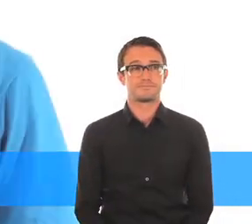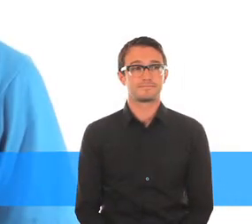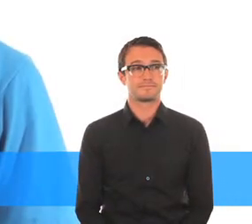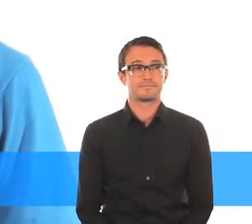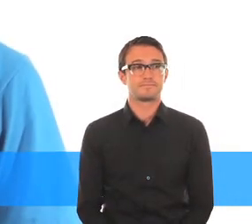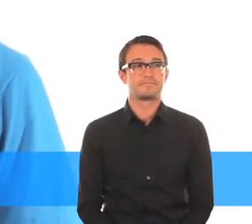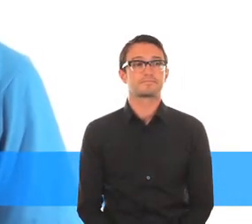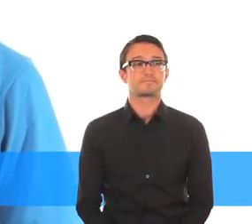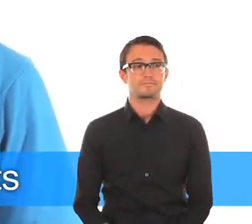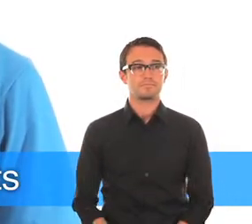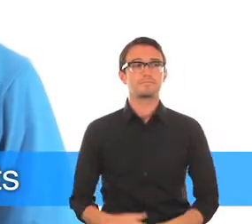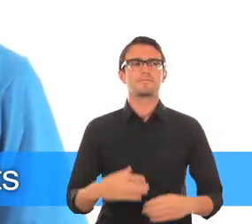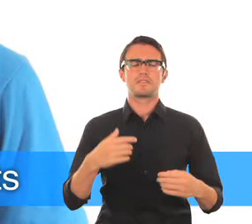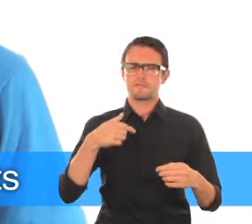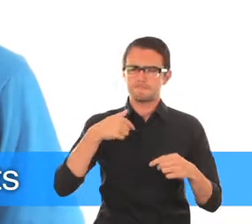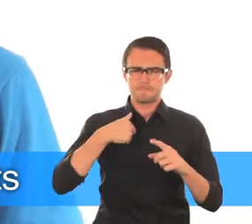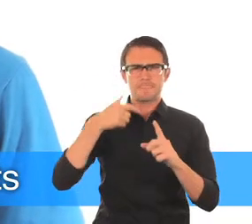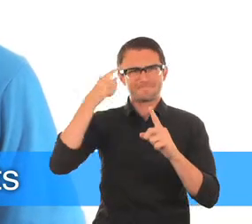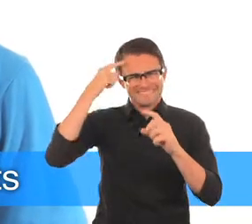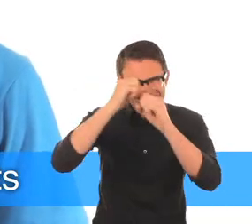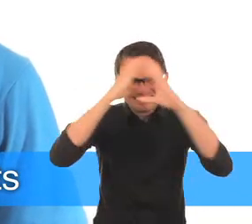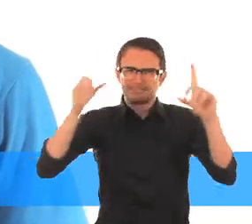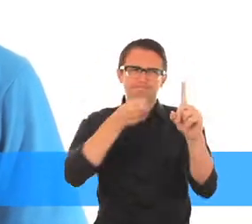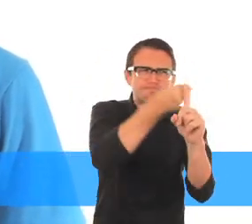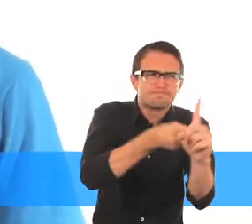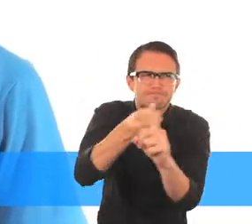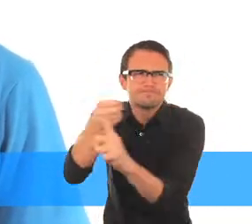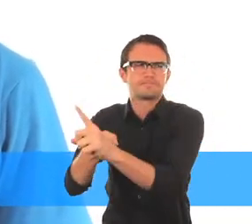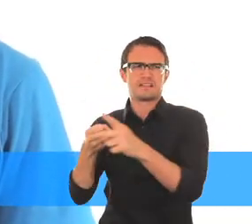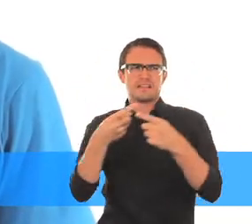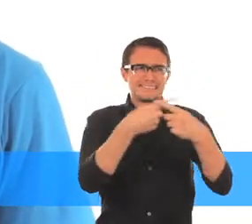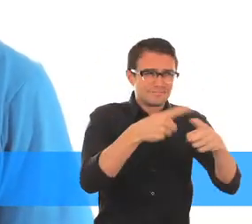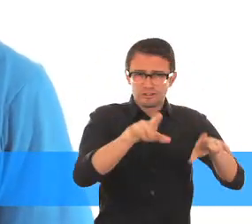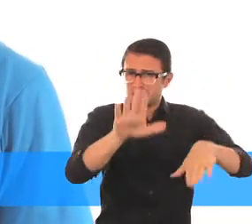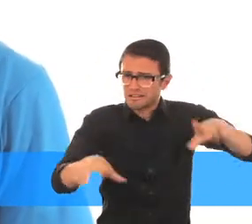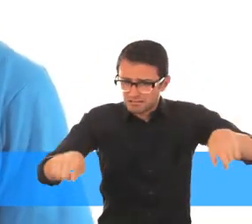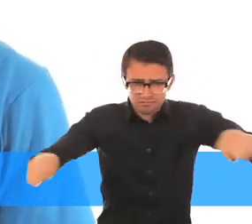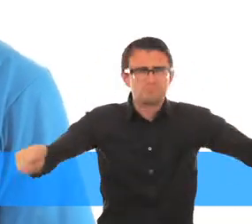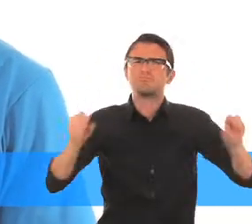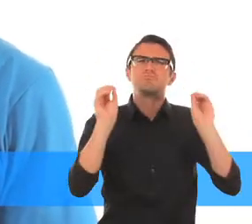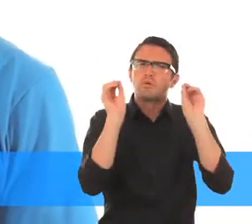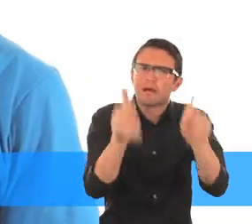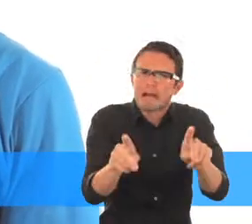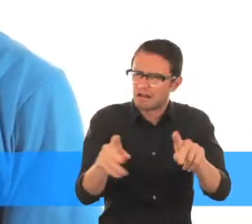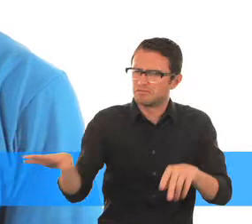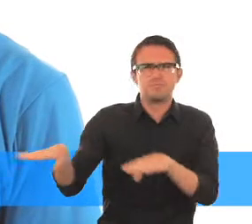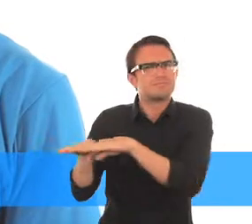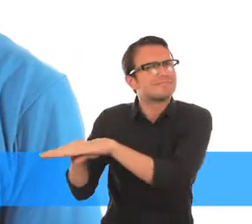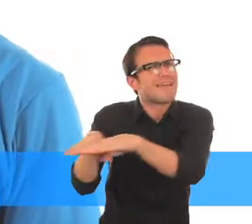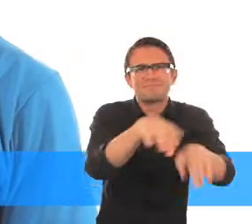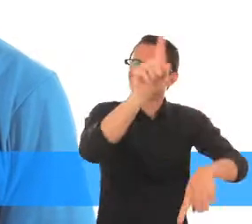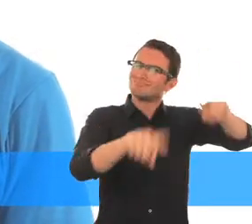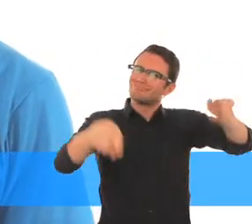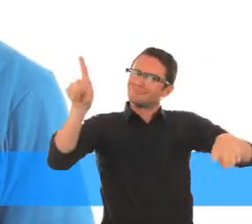www.unicef.org/cwc. Les campagnes de sensibilisation soulignent que nous sommes tous différents et qu'il est normal d'être différent. Examinez cet exemple du Brésil, il